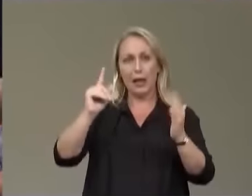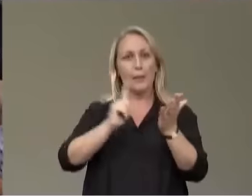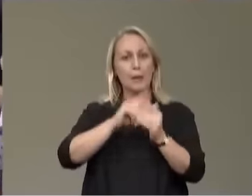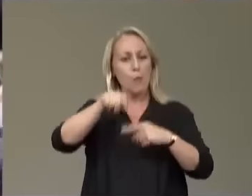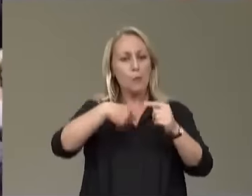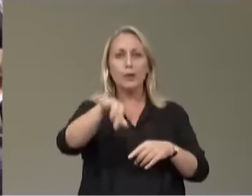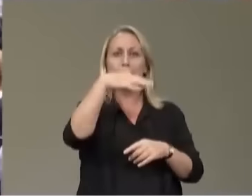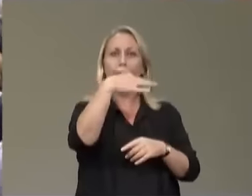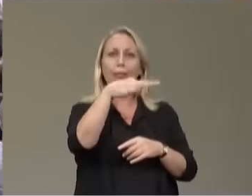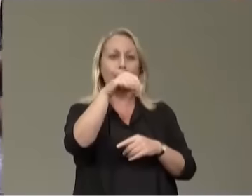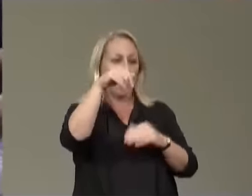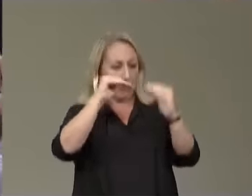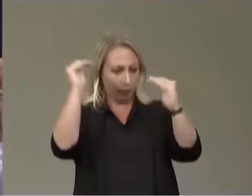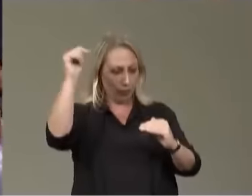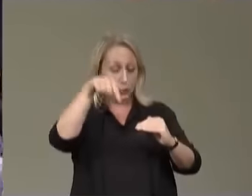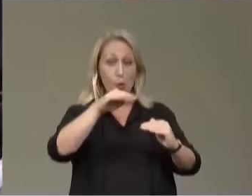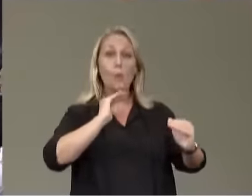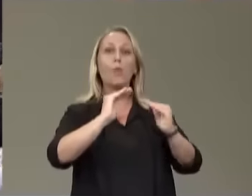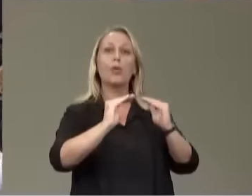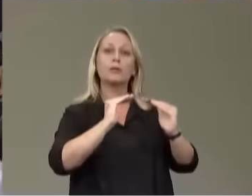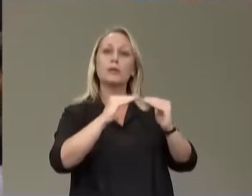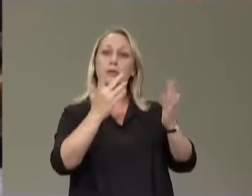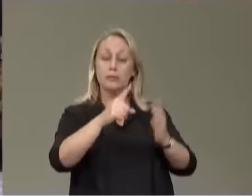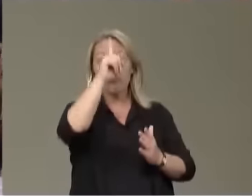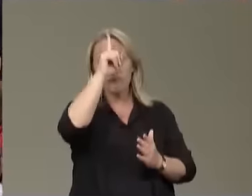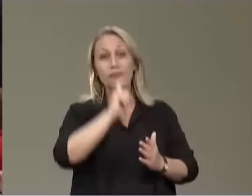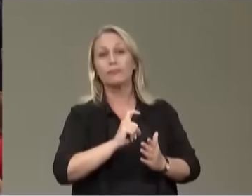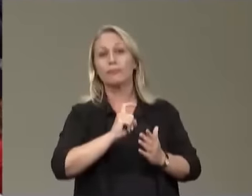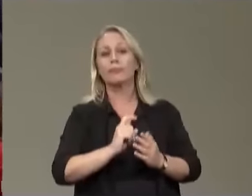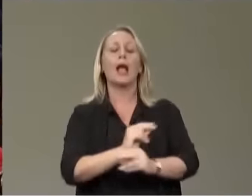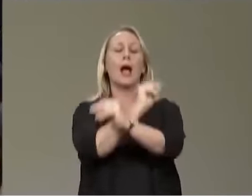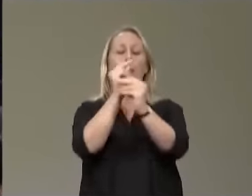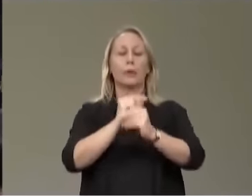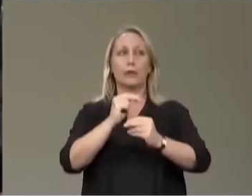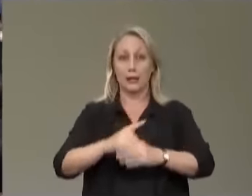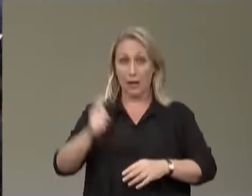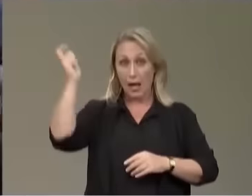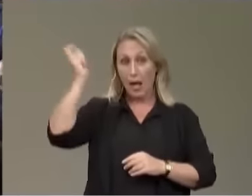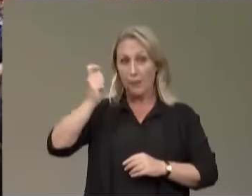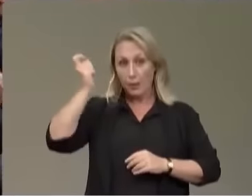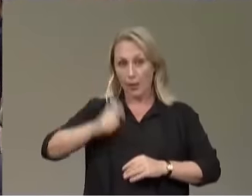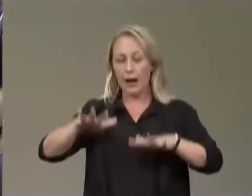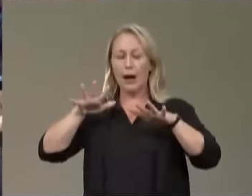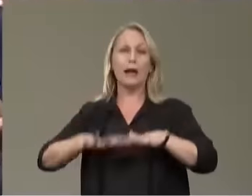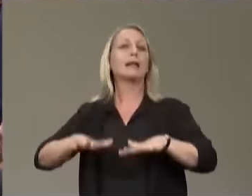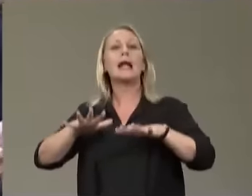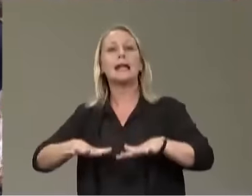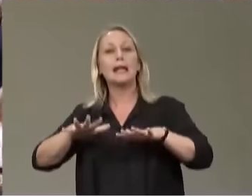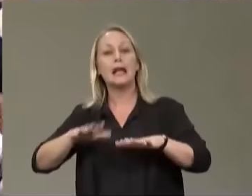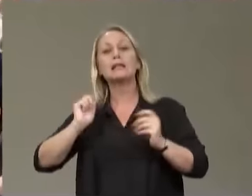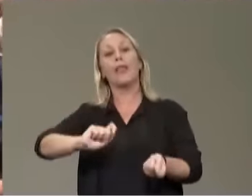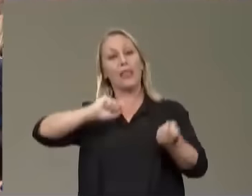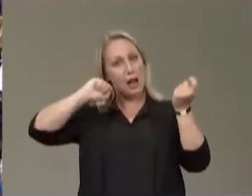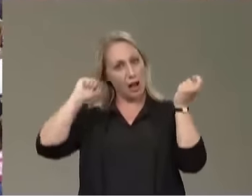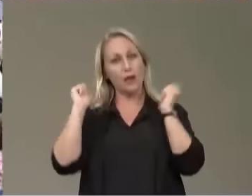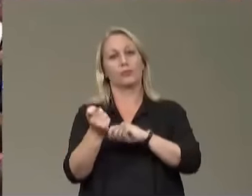ευάλωτους. Γι' αυτό και στο εξής, τα επιδόματα ανεργίας